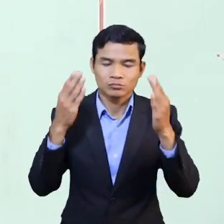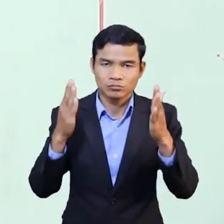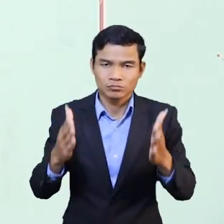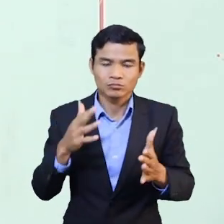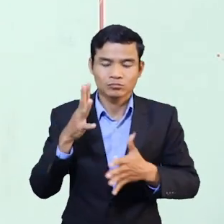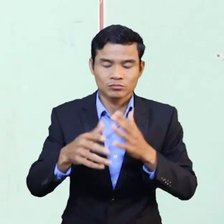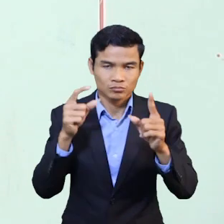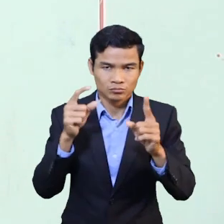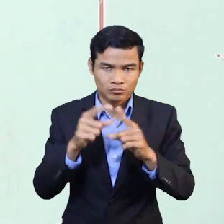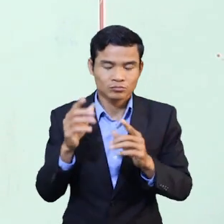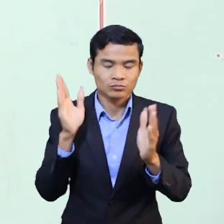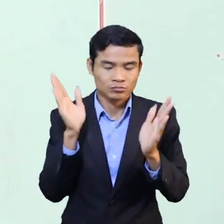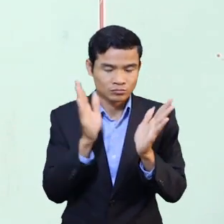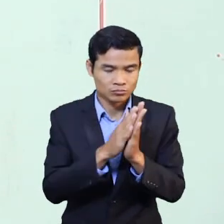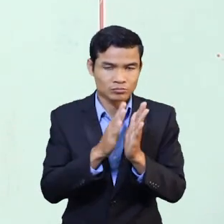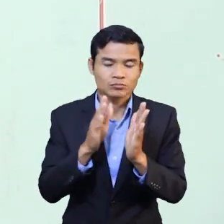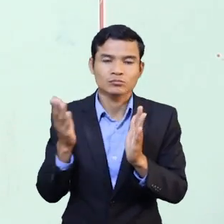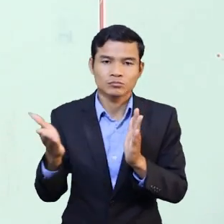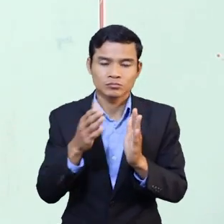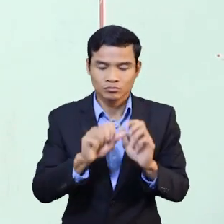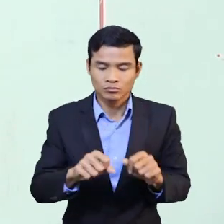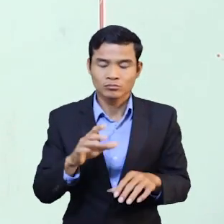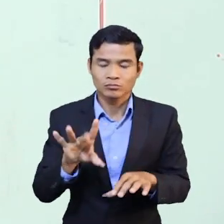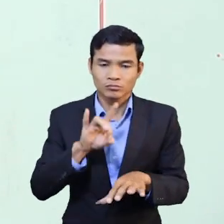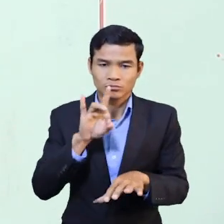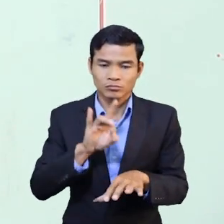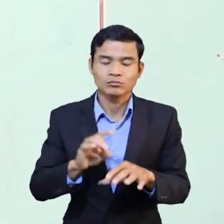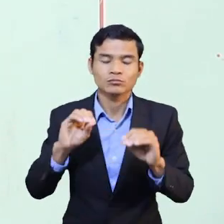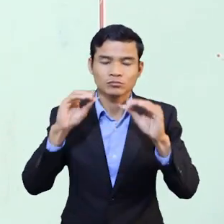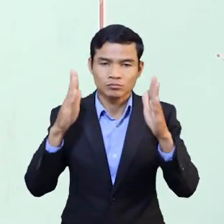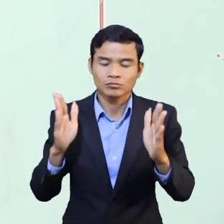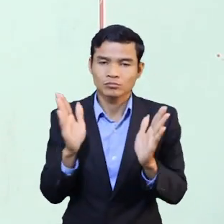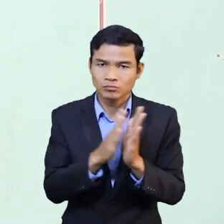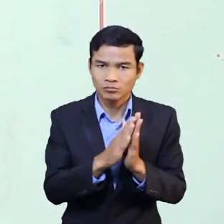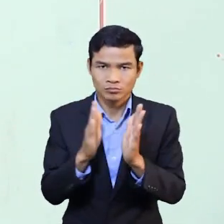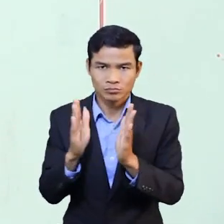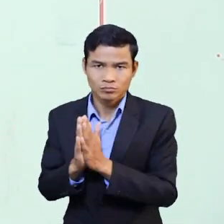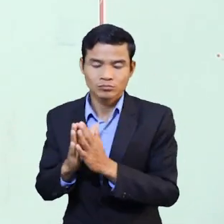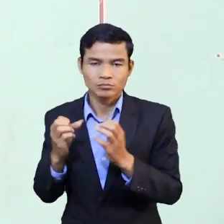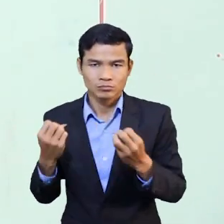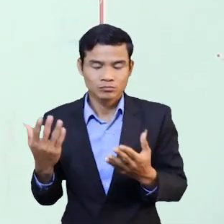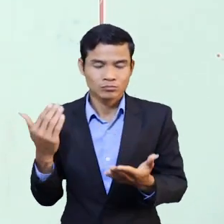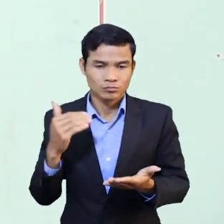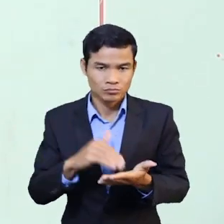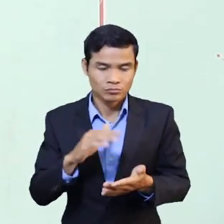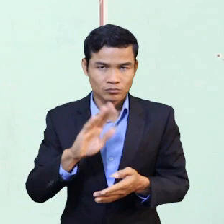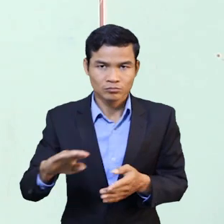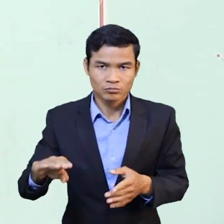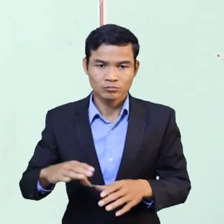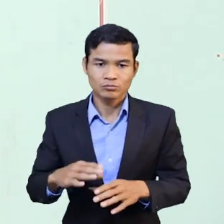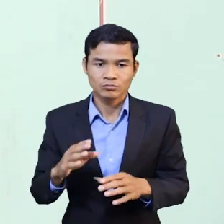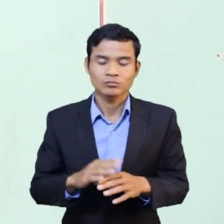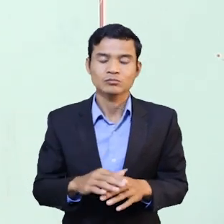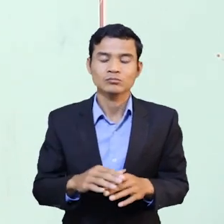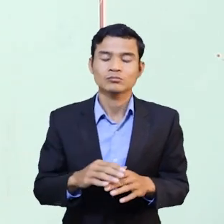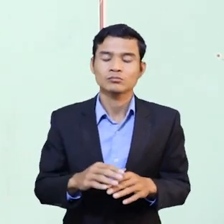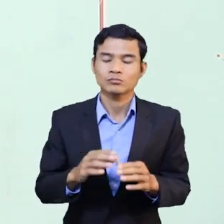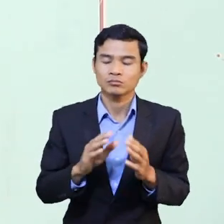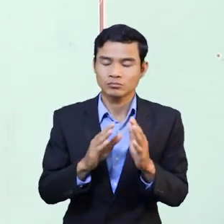tẹt đai hay con chấm sáng kết mớ thà ta nẹt kêu tẹt đai chấm nuốt phần mặn đòn chà chấm